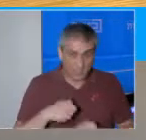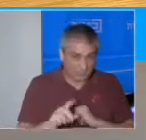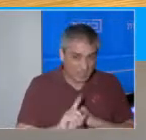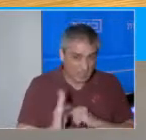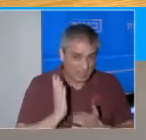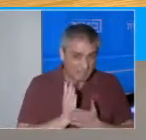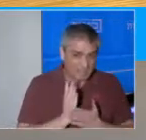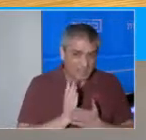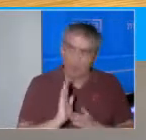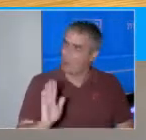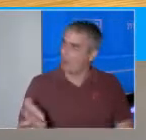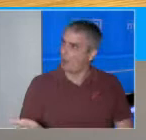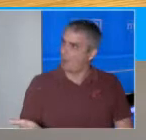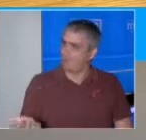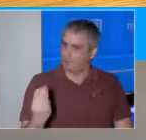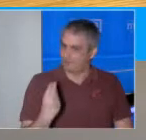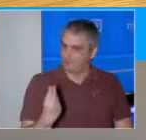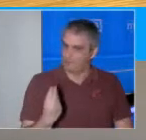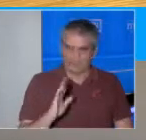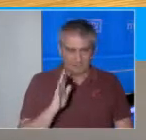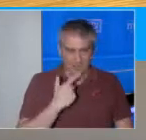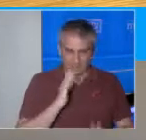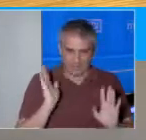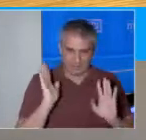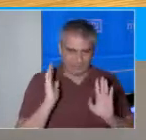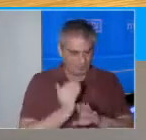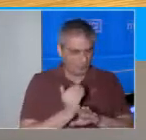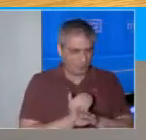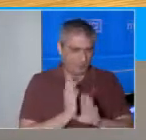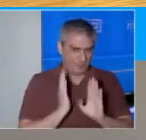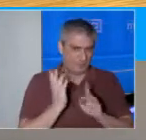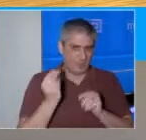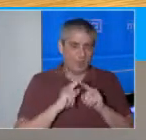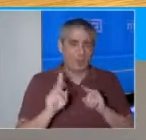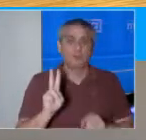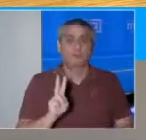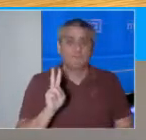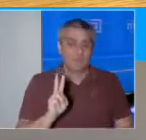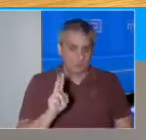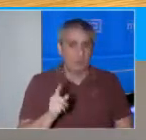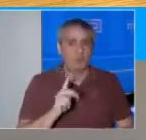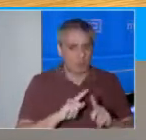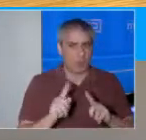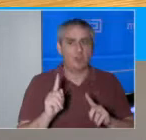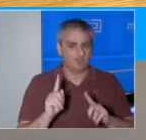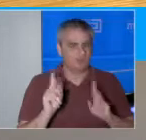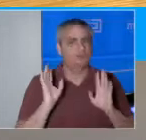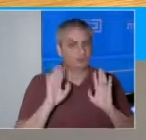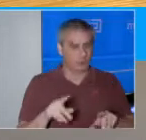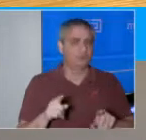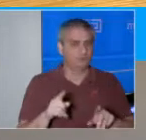כבר. לא, אל תספיד את זה מוקדם. חודש פברואר הוא חודש שיורדים